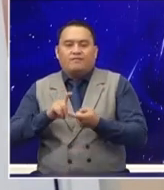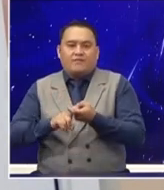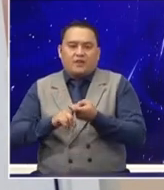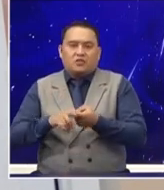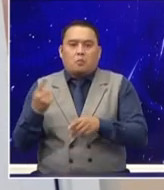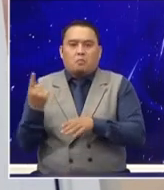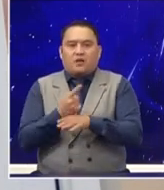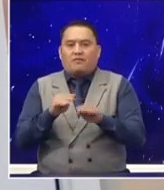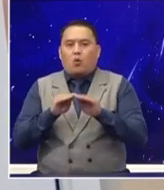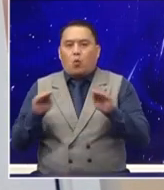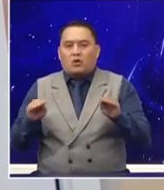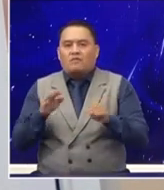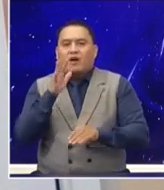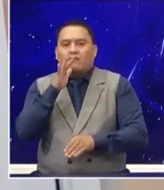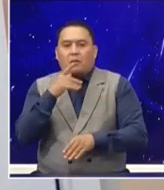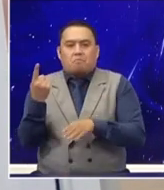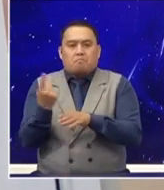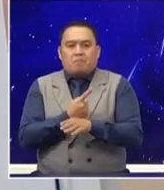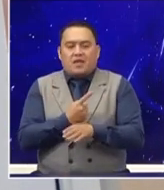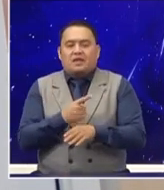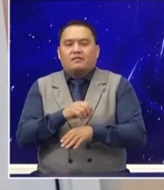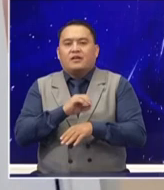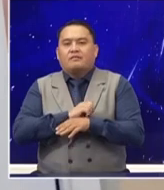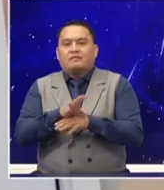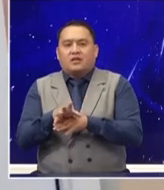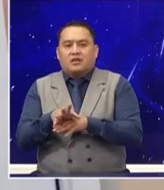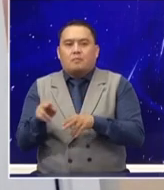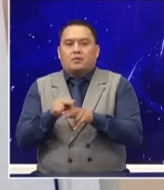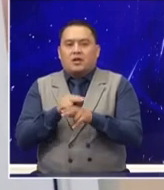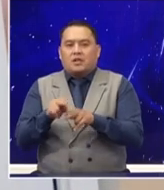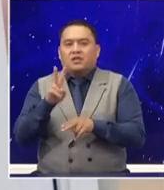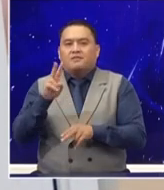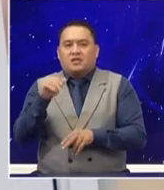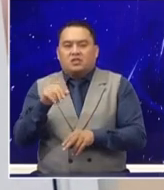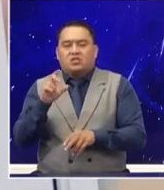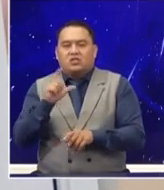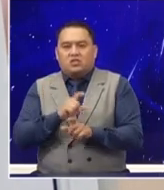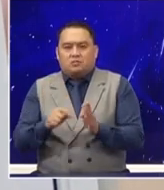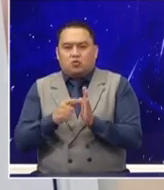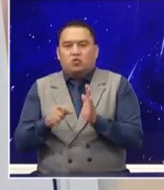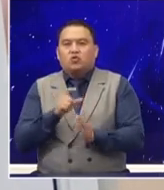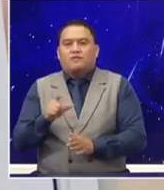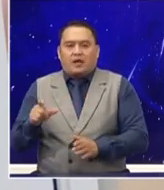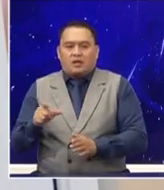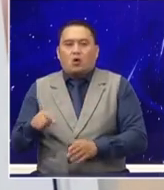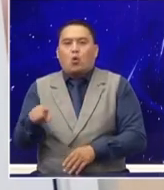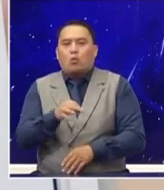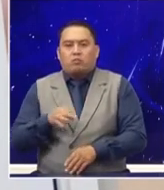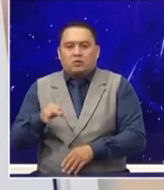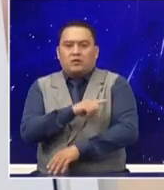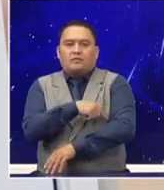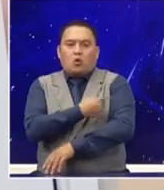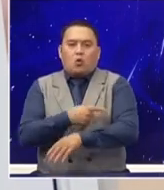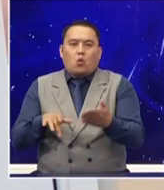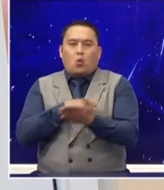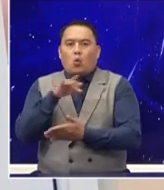первого уровня, где во время первой волны пандемии пролечили 2700 человек. Областная больница города